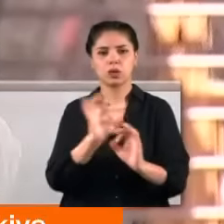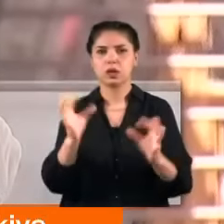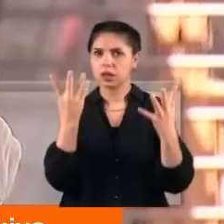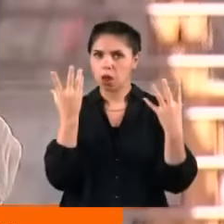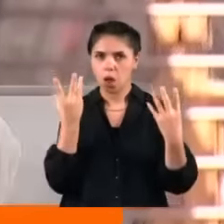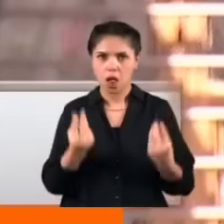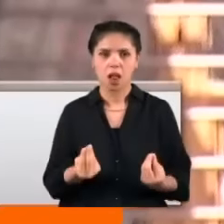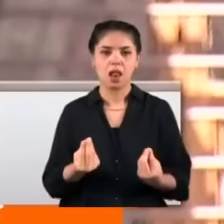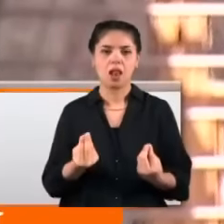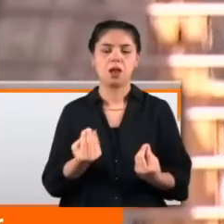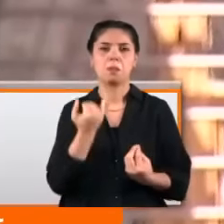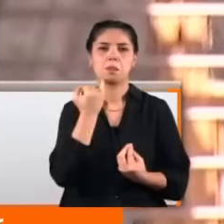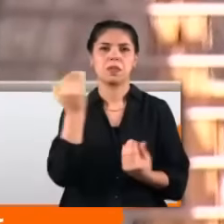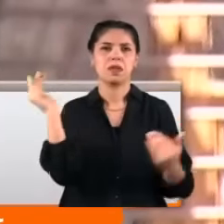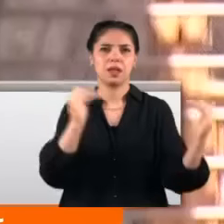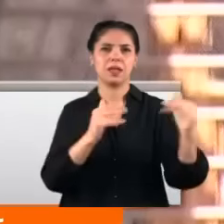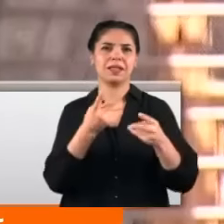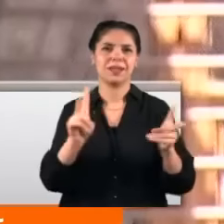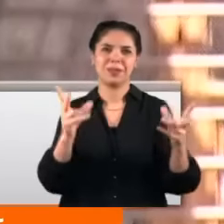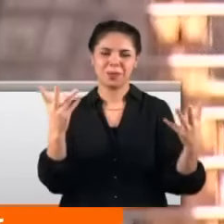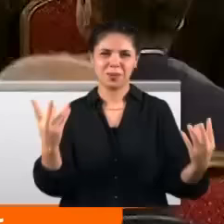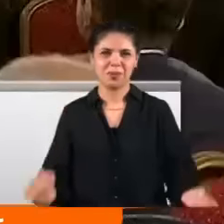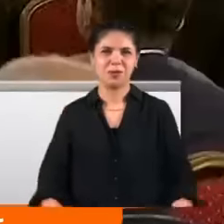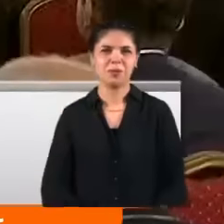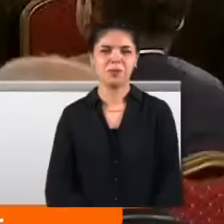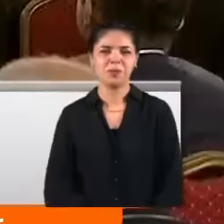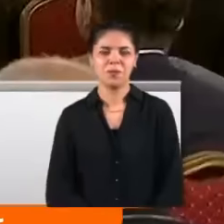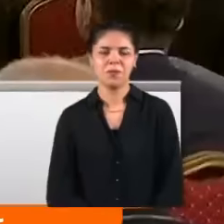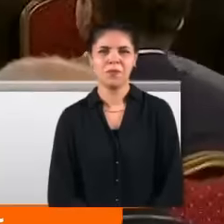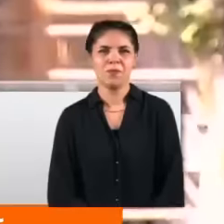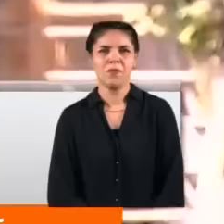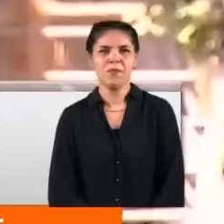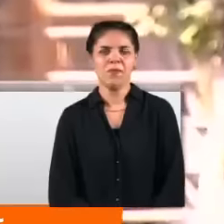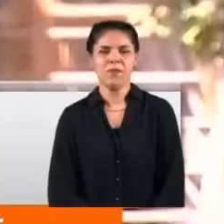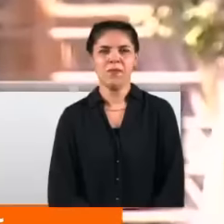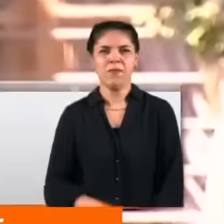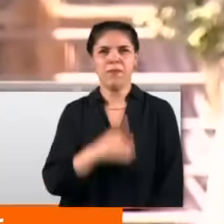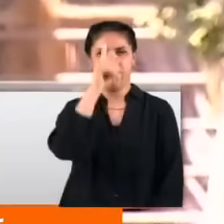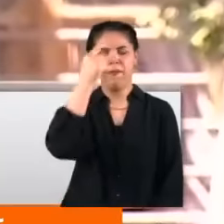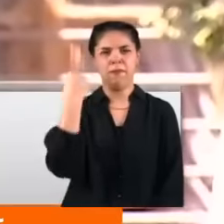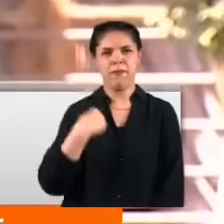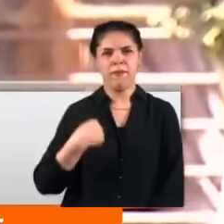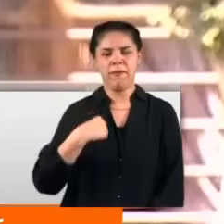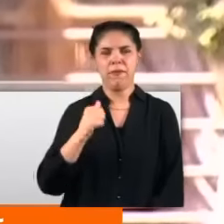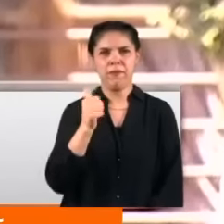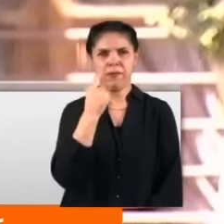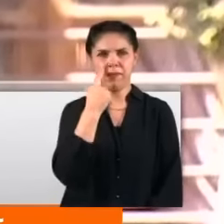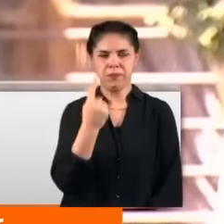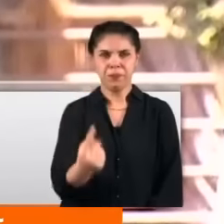olarak ziyarete açmış olacağız. Sadece pazartesi günleri